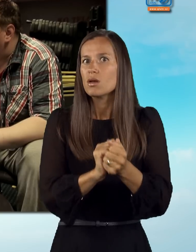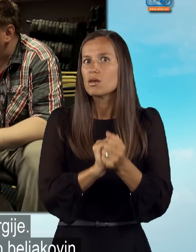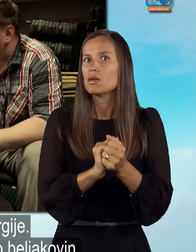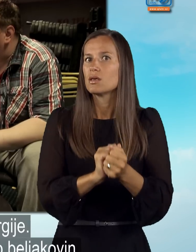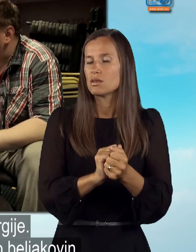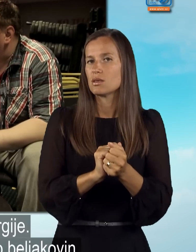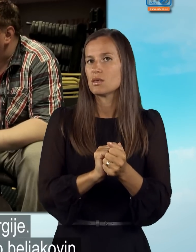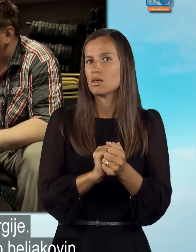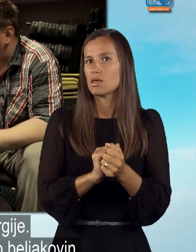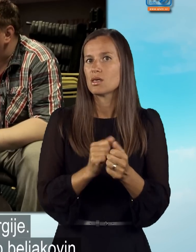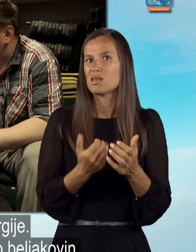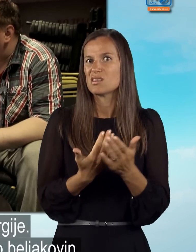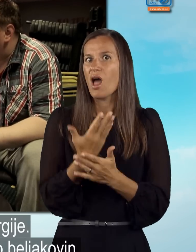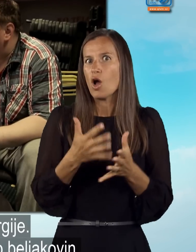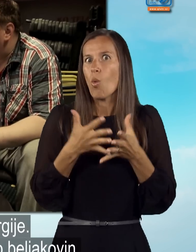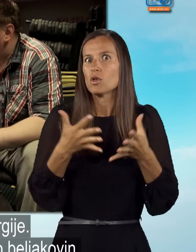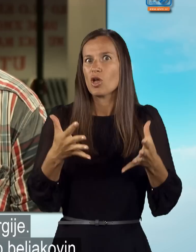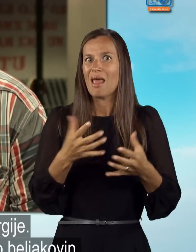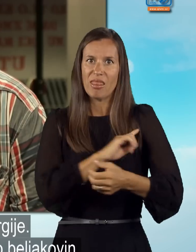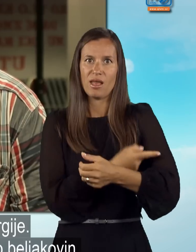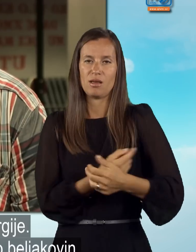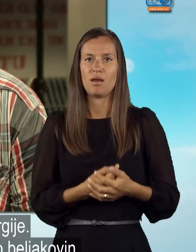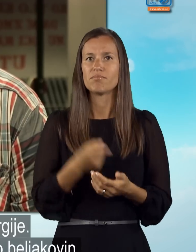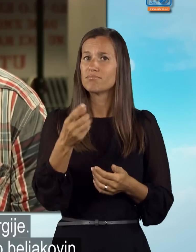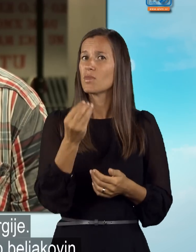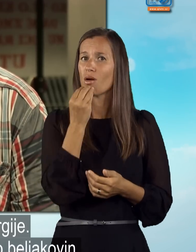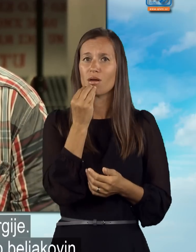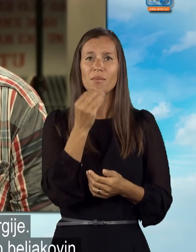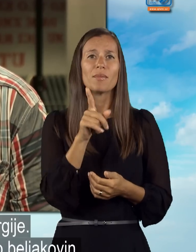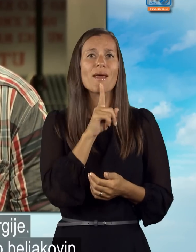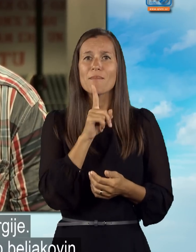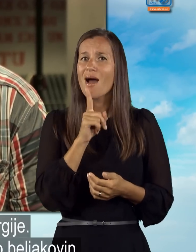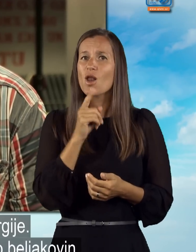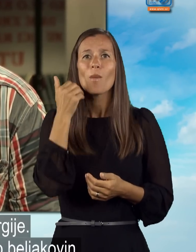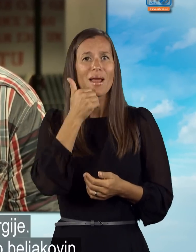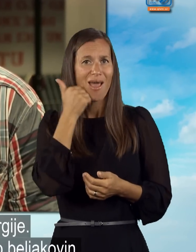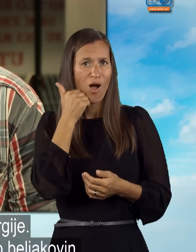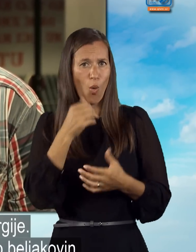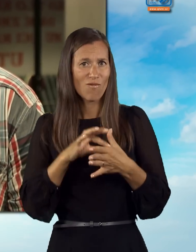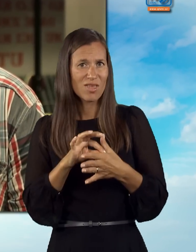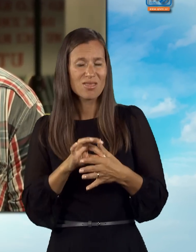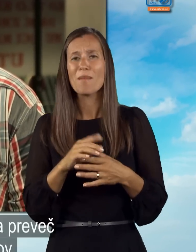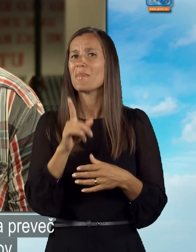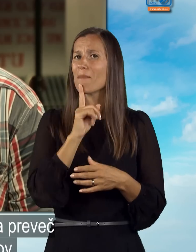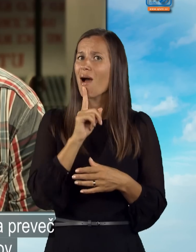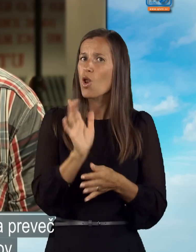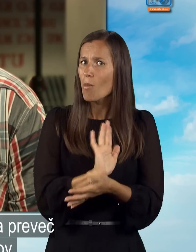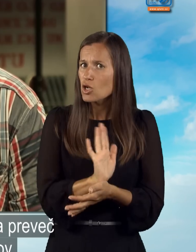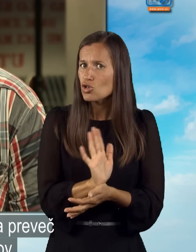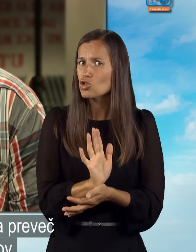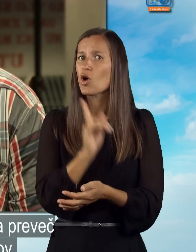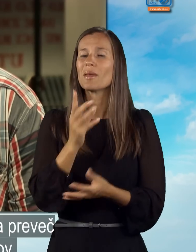bori za kopičenje energije. Uživaš absolutno premalo beljakovin, premalo